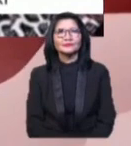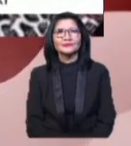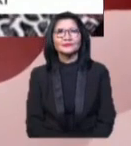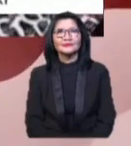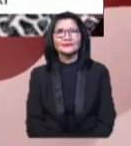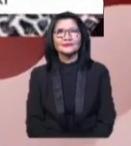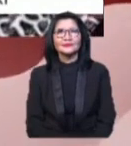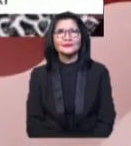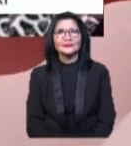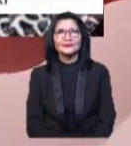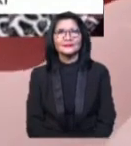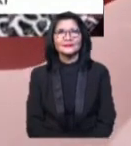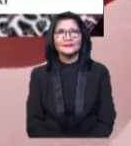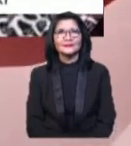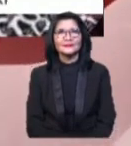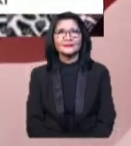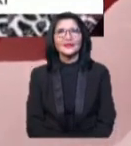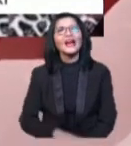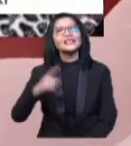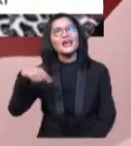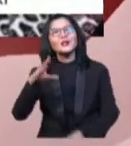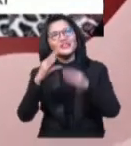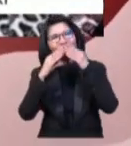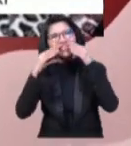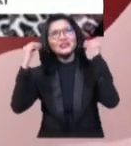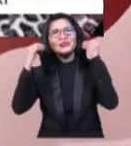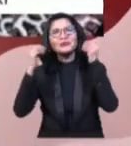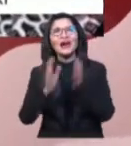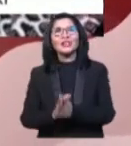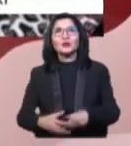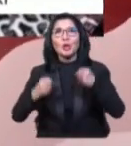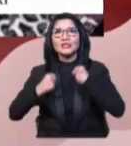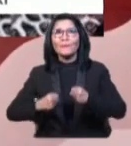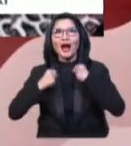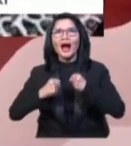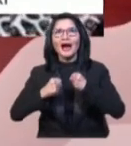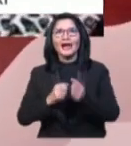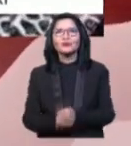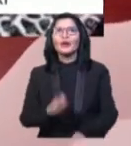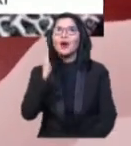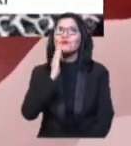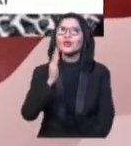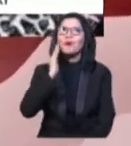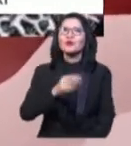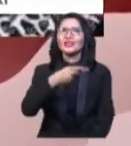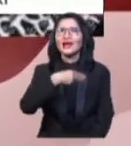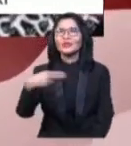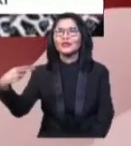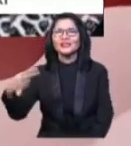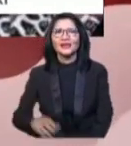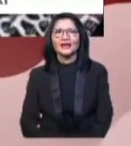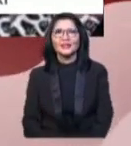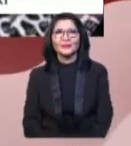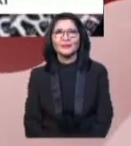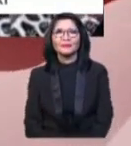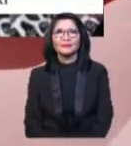ya, Kang Vicky. Alhamdulillah. Selalu baik. Tersenyum, memberikan semangat untuk generasi muda, generasi milenial yang ada di Indonesia.